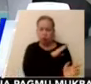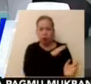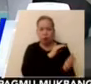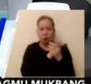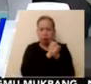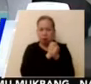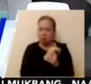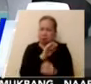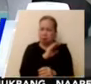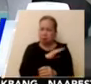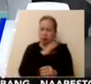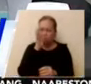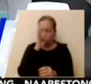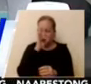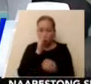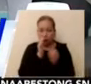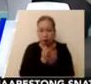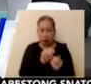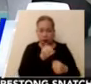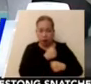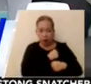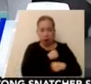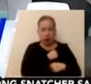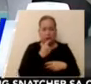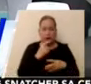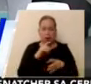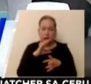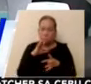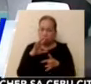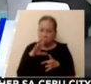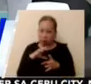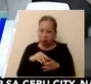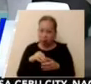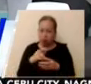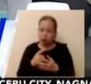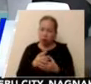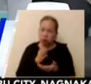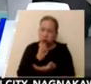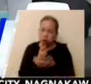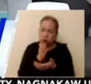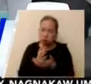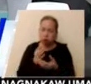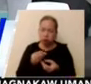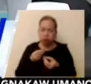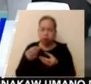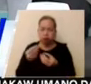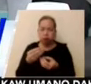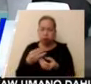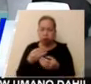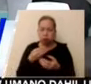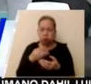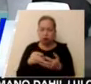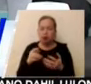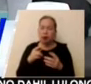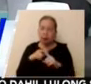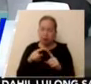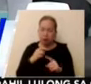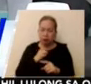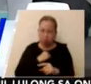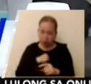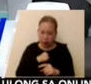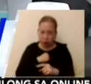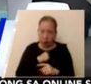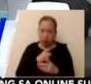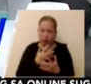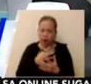Navy personnel involved in the provisioning. I would also like to extend my sympathy to the personnel affected by